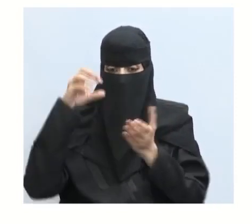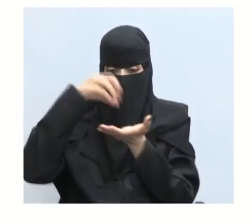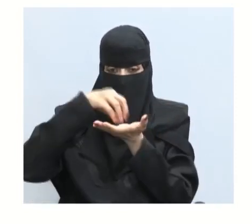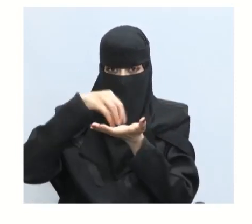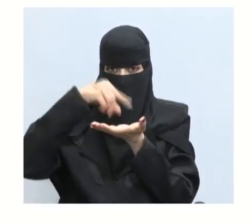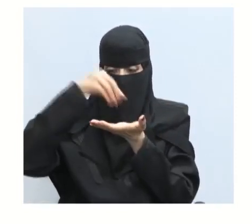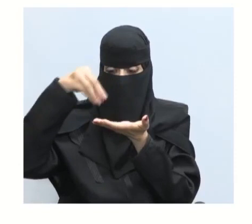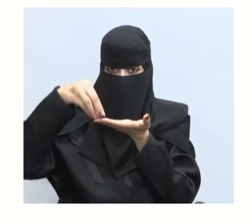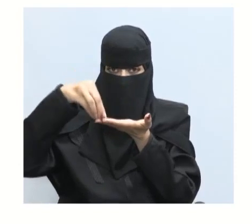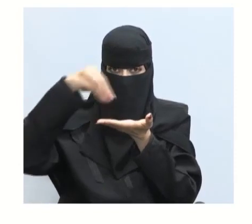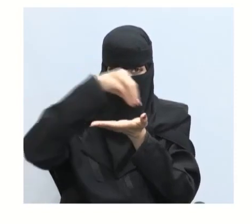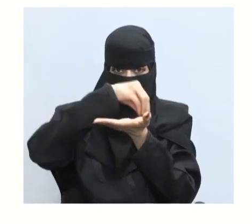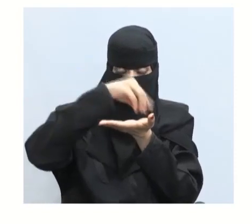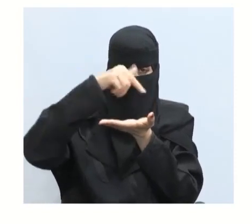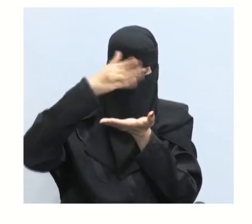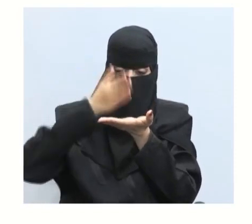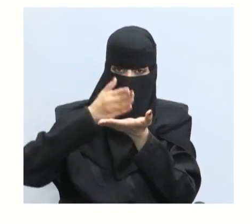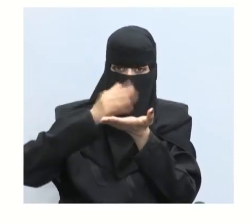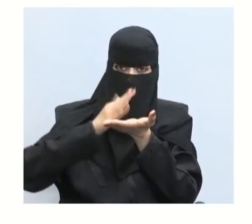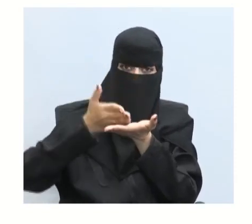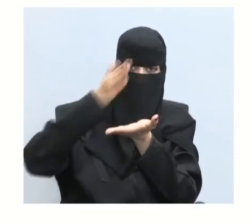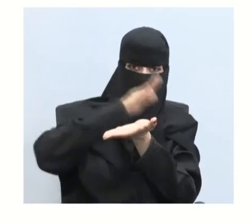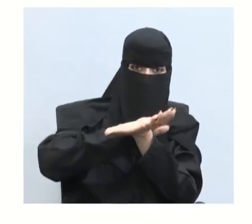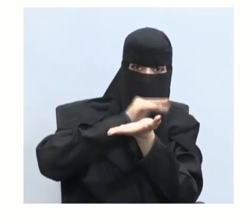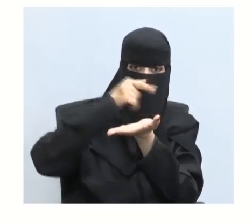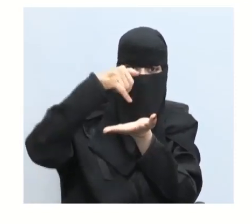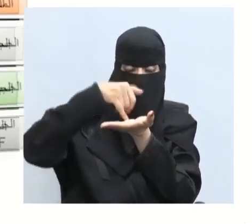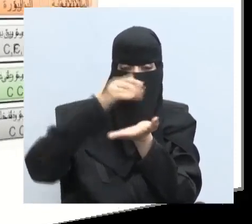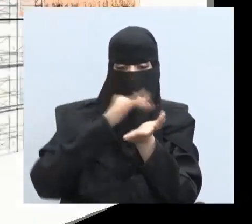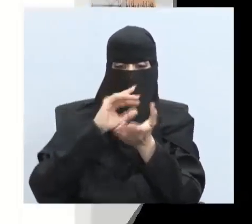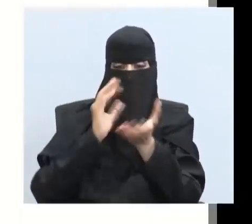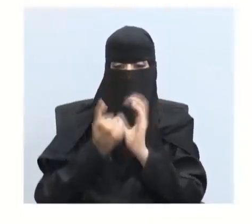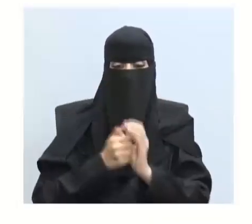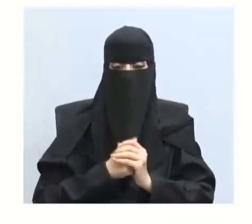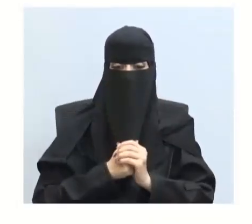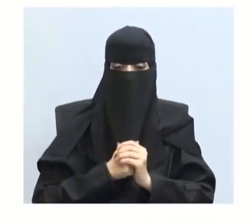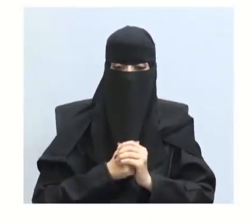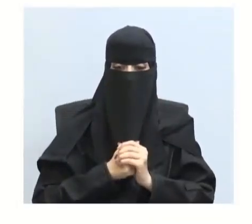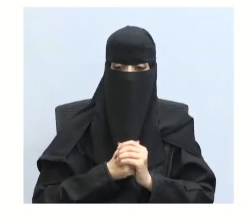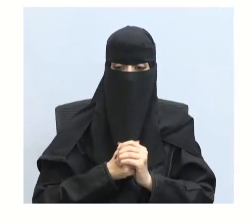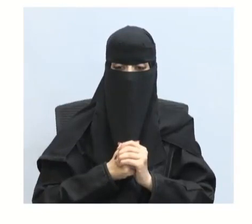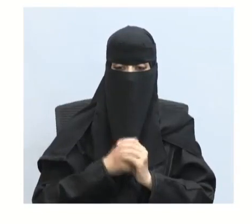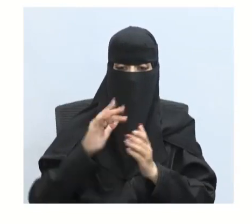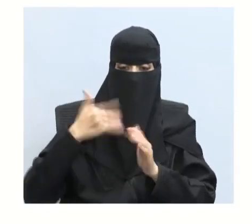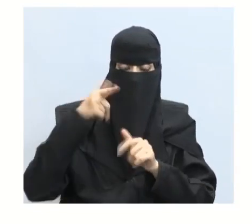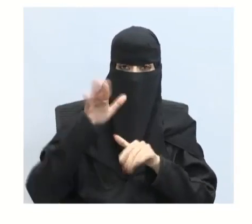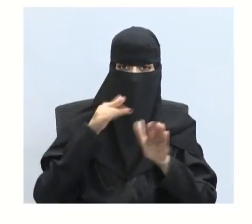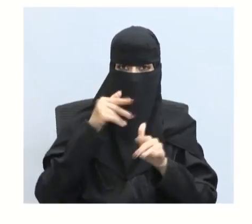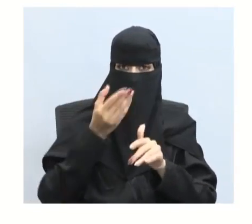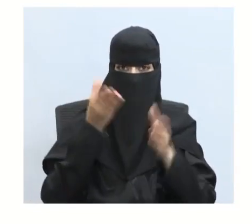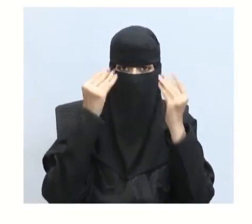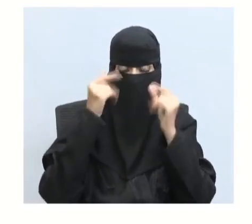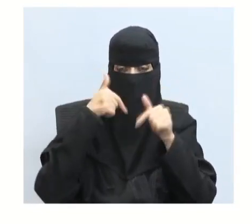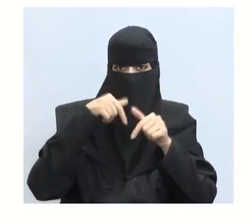التكور والبؤره تكون الصوره خلف مركز التكور بعد ذلك درسنا